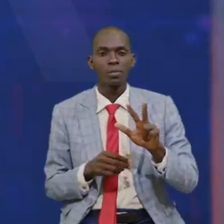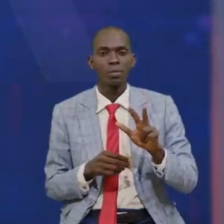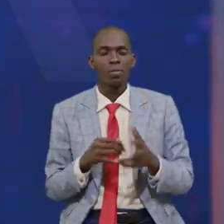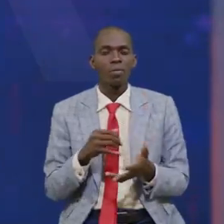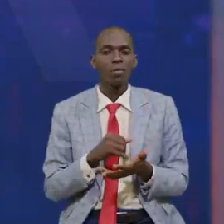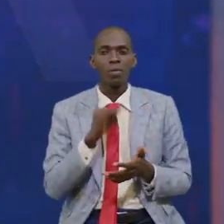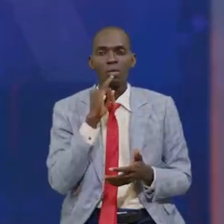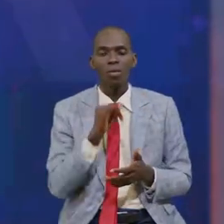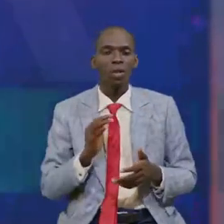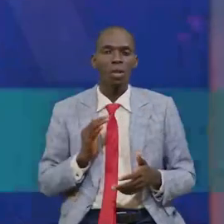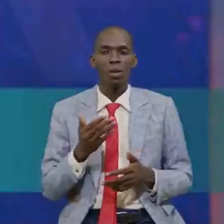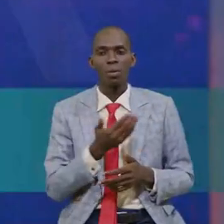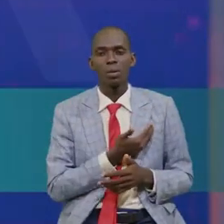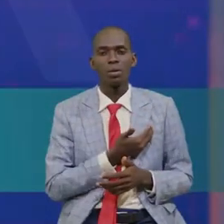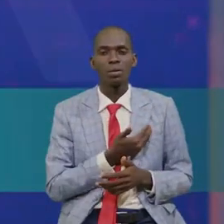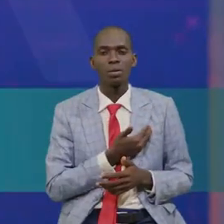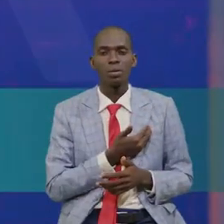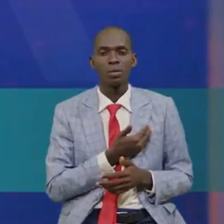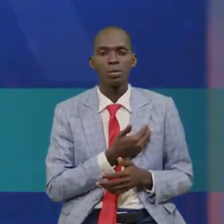notre persévérance